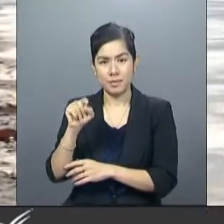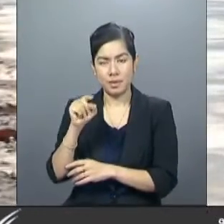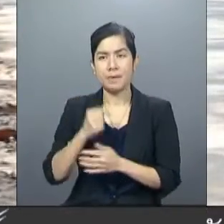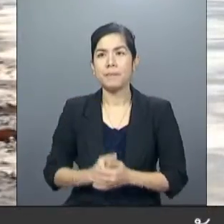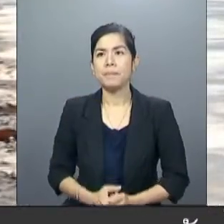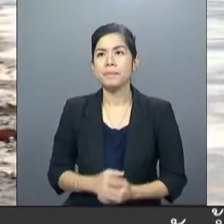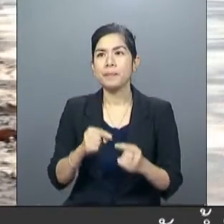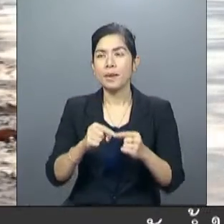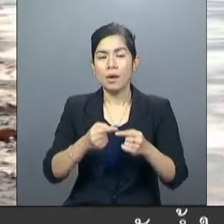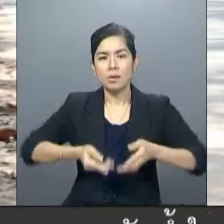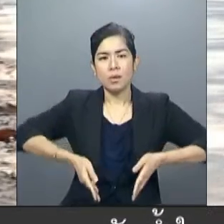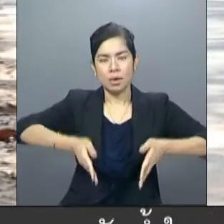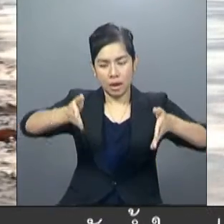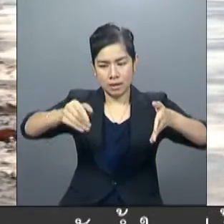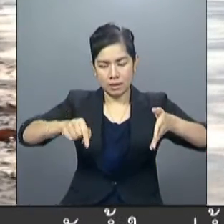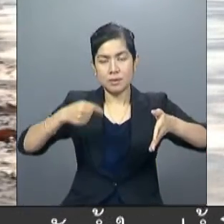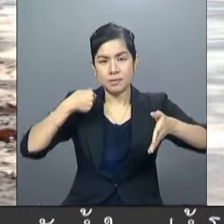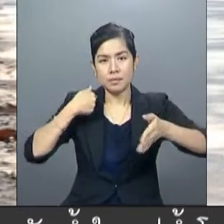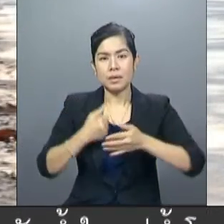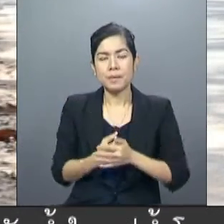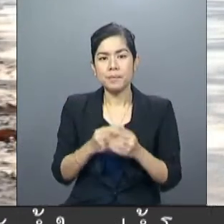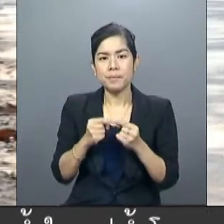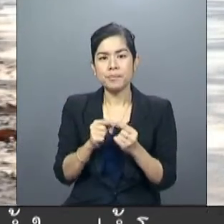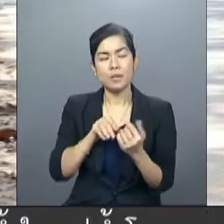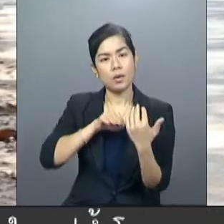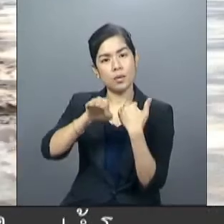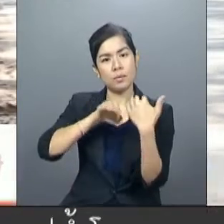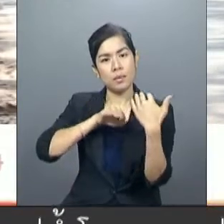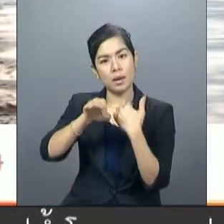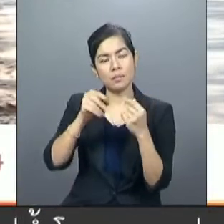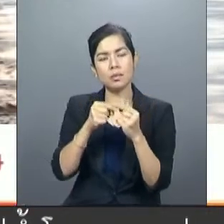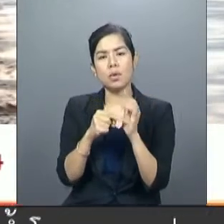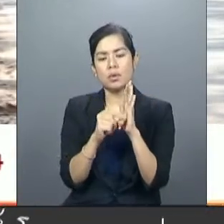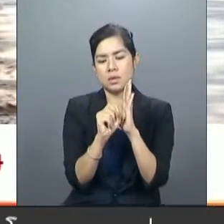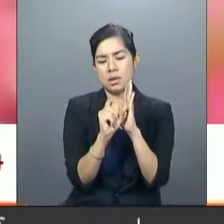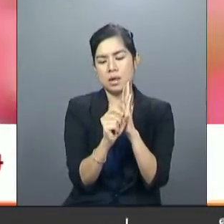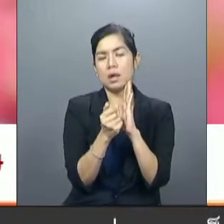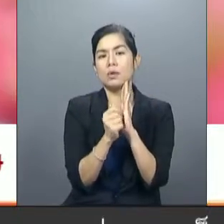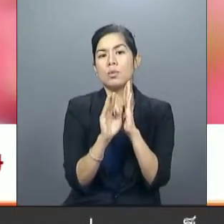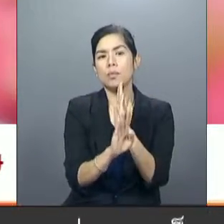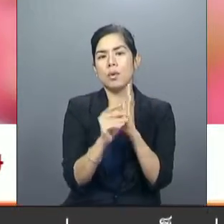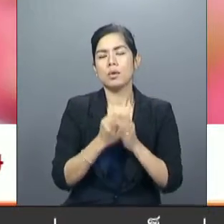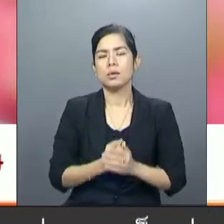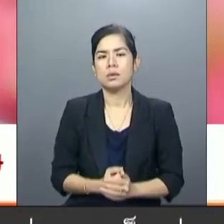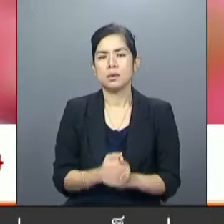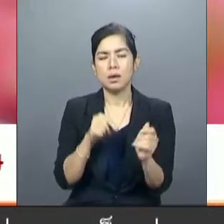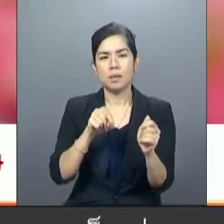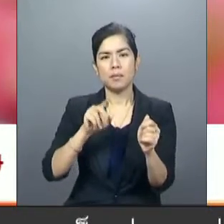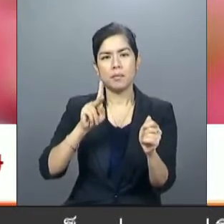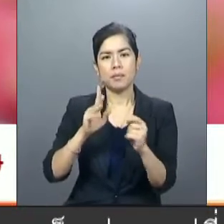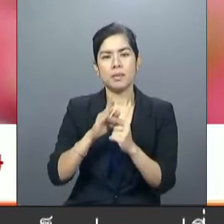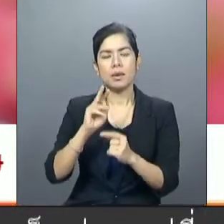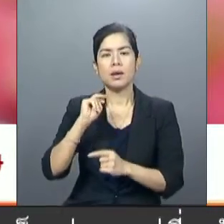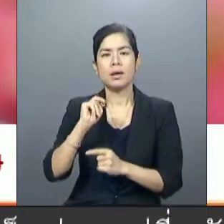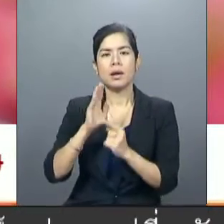ตั้งอยู่ริมถนนระหว่างถนนไปกับศรีสะเกษอุบลตำบลโนนสังอำเภอกันทรารมจังหวัด